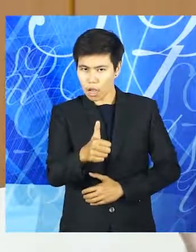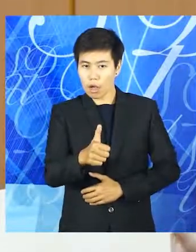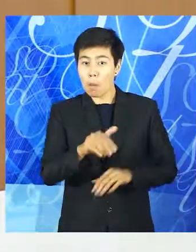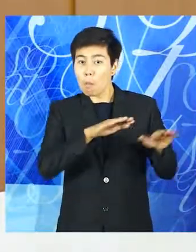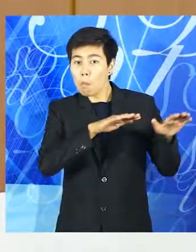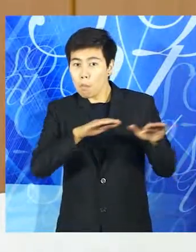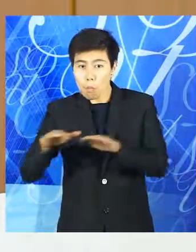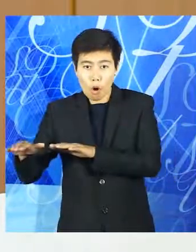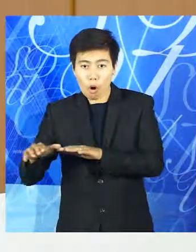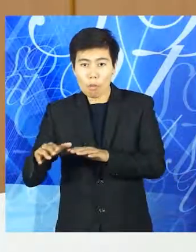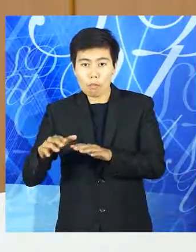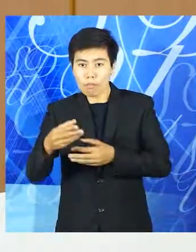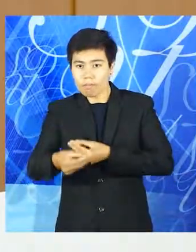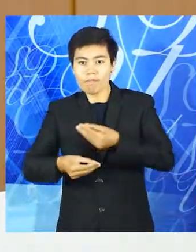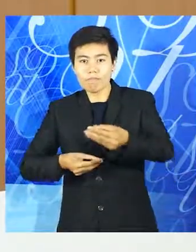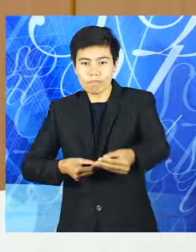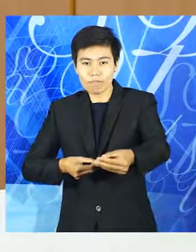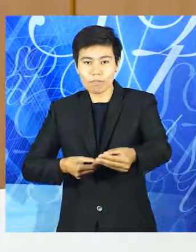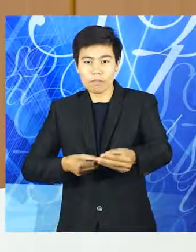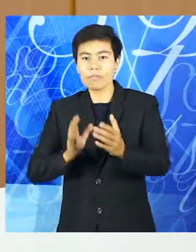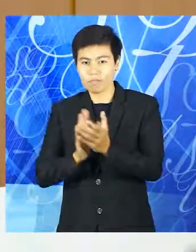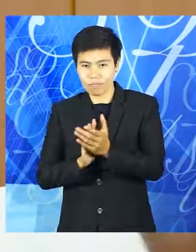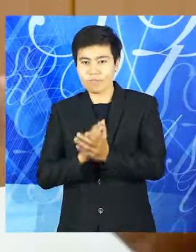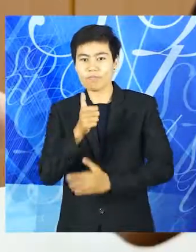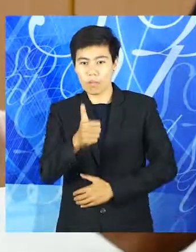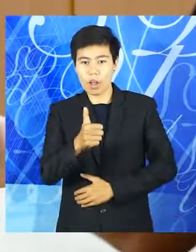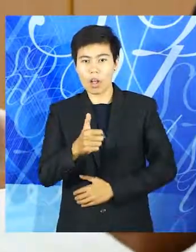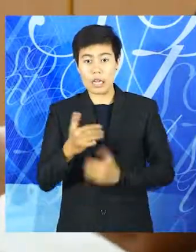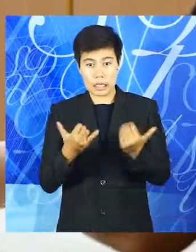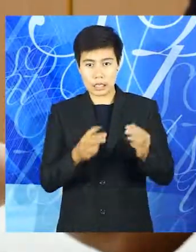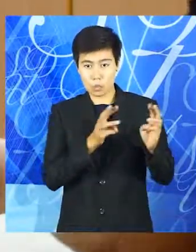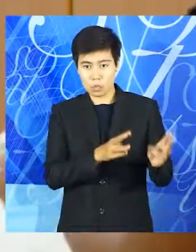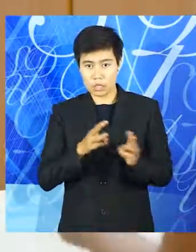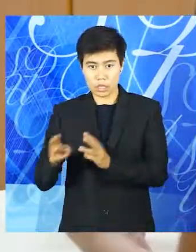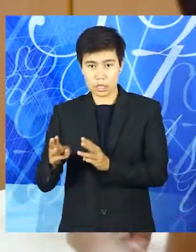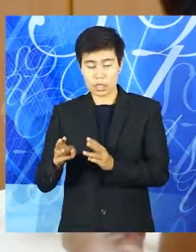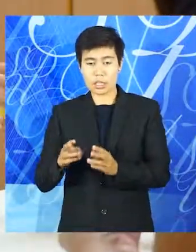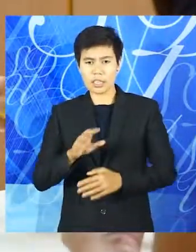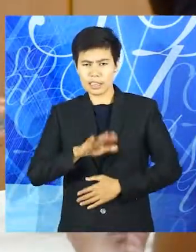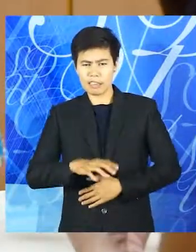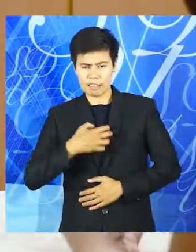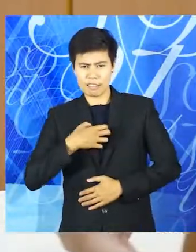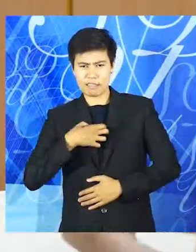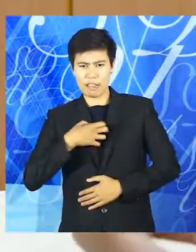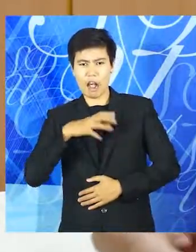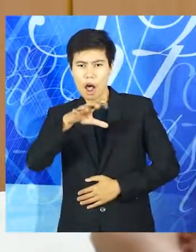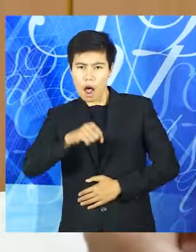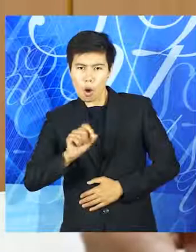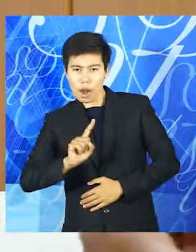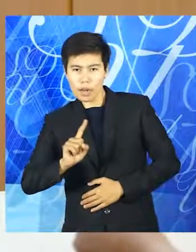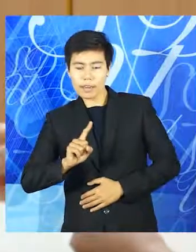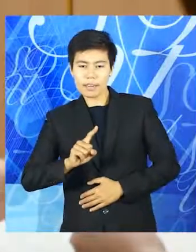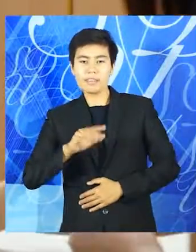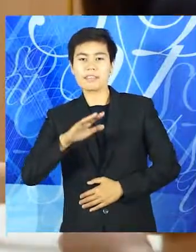พร้อมๆกับการให้สิ่งของเลยอันนี้เป็นเทคนิคหนึ่งที่จะทำให้เด็กเรียนรู้ว่าเด็กอยากได้อะไรเด็กจะต้